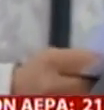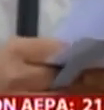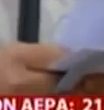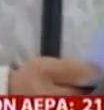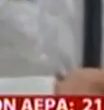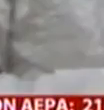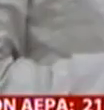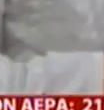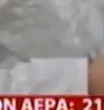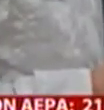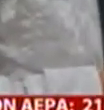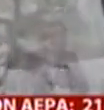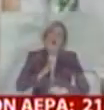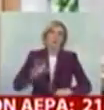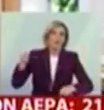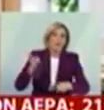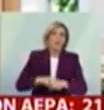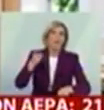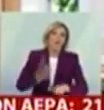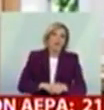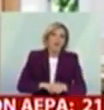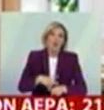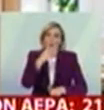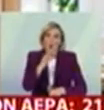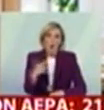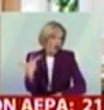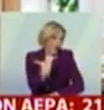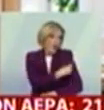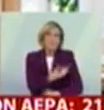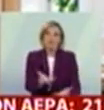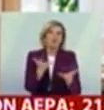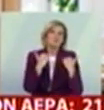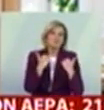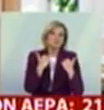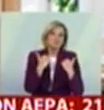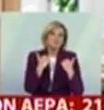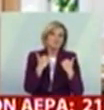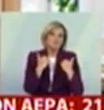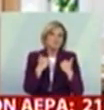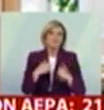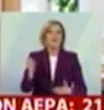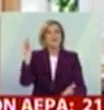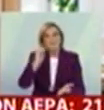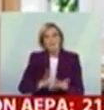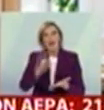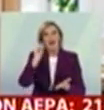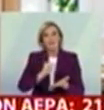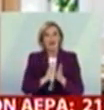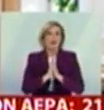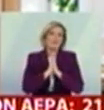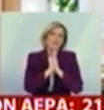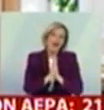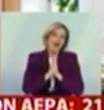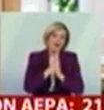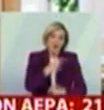Χρήστο. Κύριε Χρήστο, καλησπέρα σας. Κύριε Φίλιππα. Σας ακούμε. Αυτό που θέλω από τον Πρωθυπουργό, ναι,